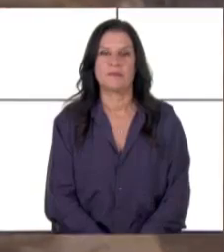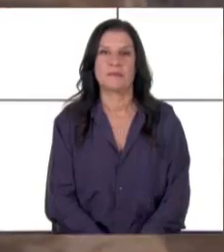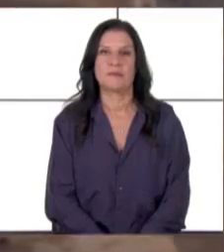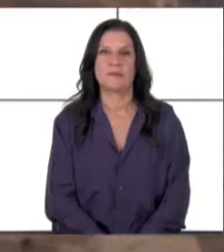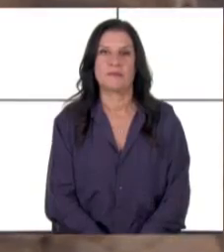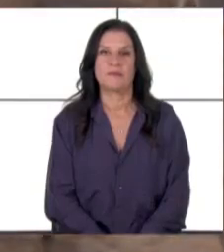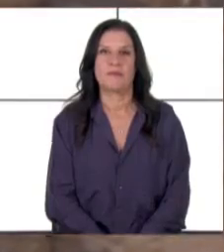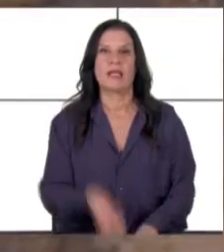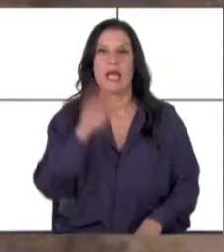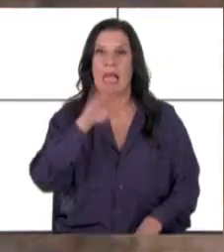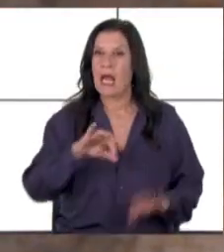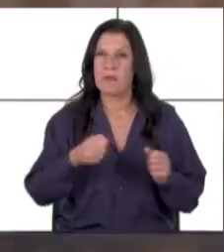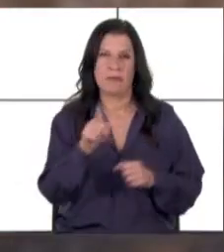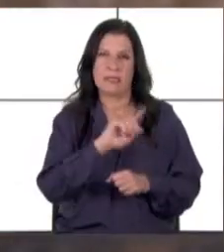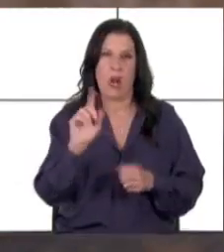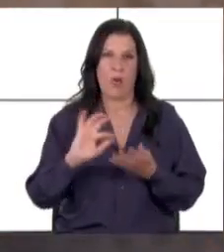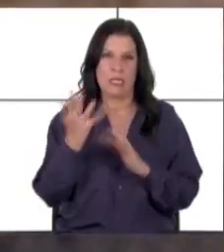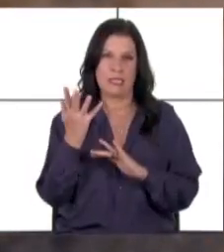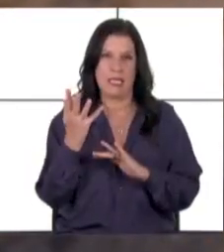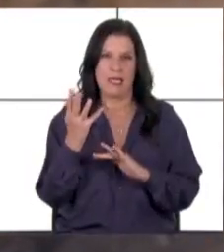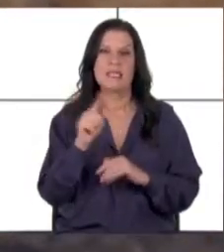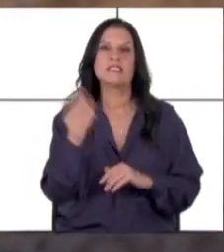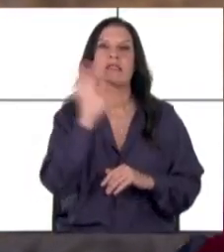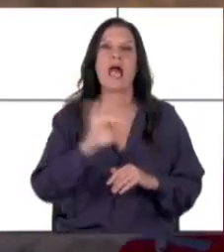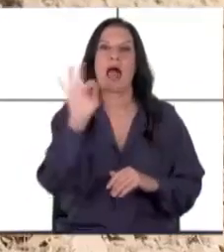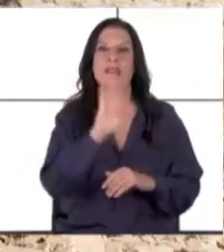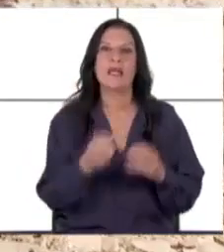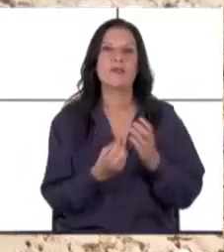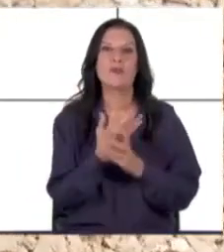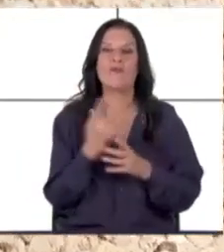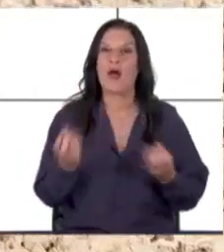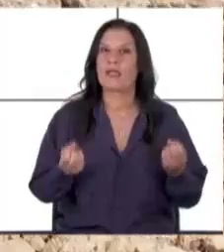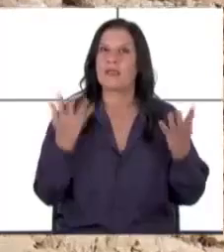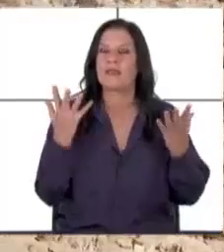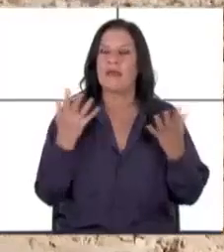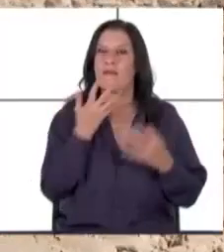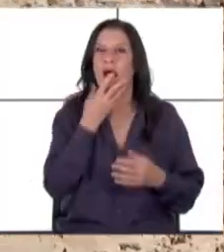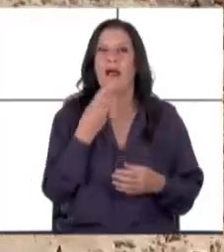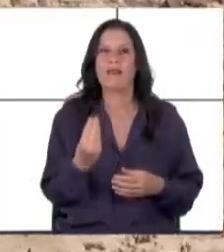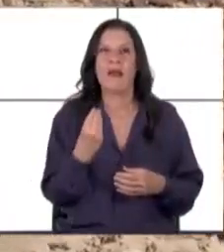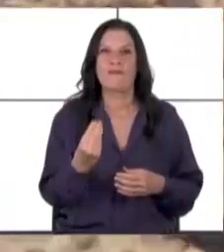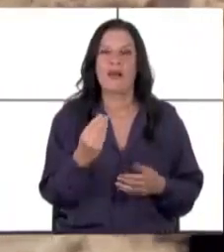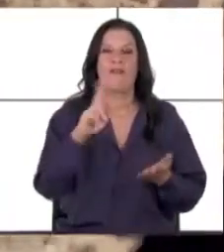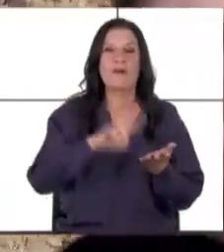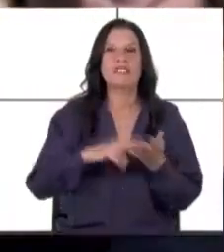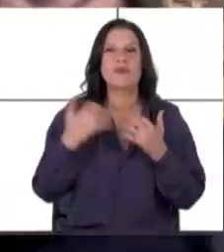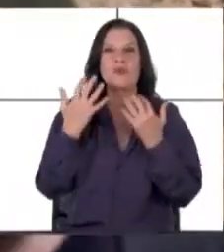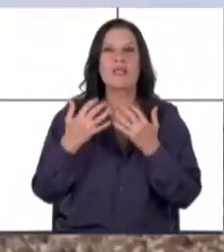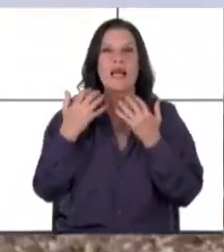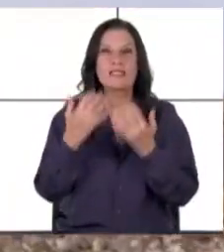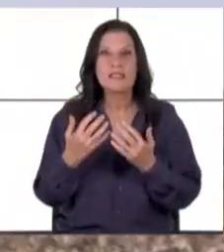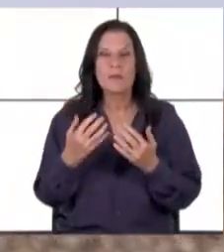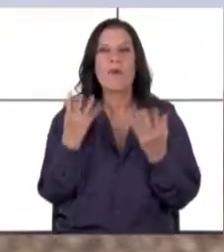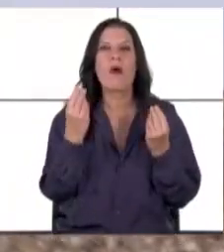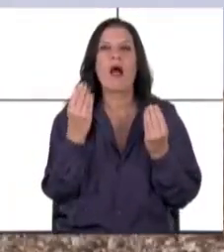גם אם זה לא הסנה של משה, זו עדיין תופעת טבע מרהיבה, שבזכות המיתוס והסיפור, הוציאה מאות ישראלים לטייל